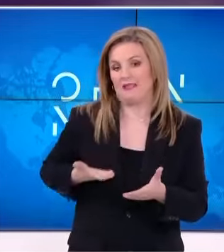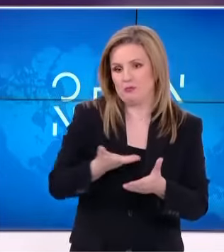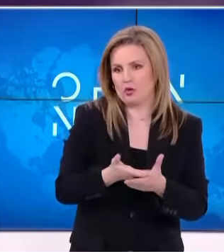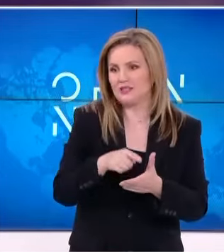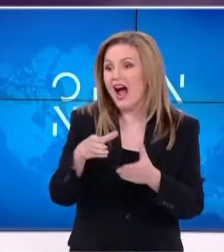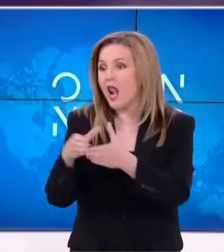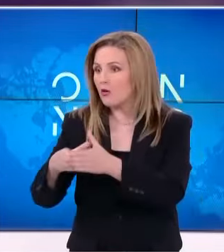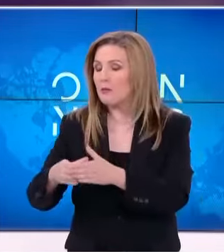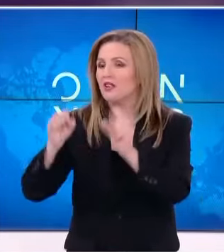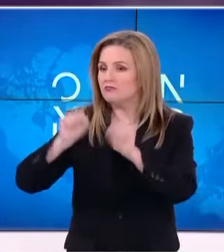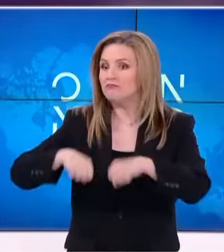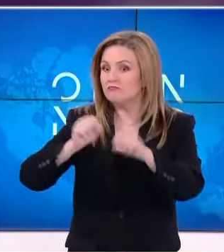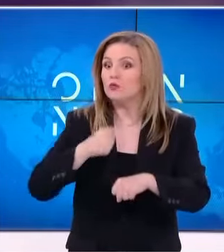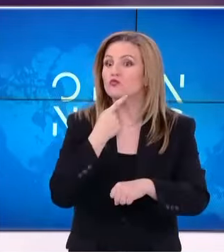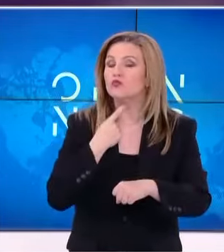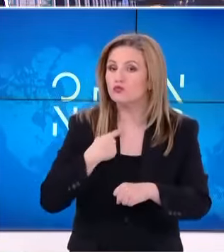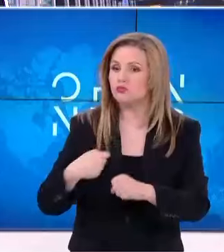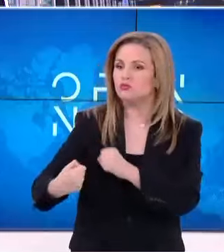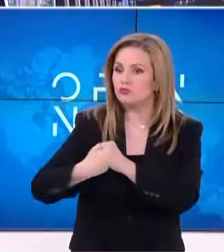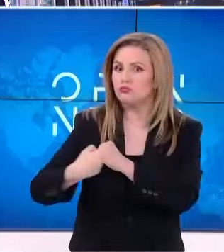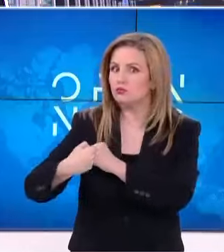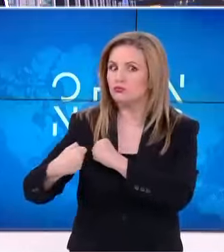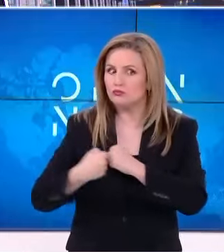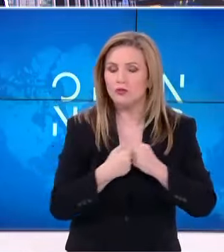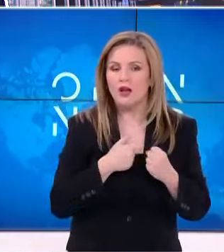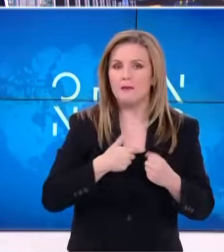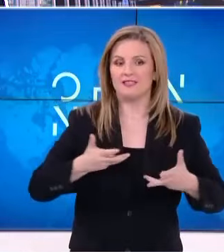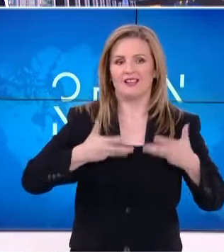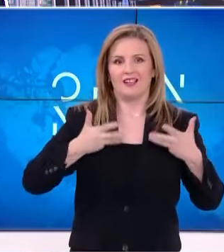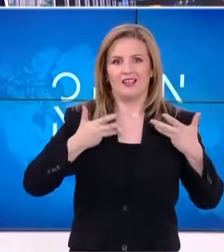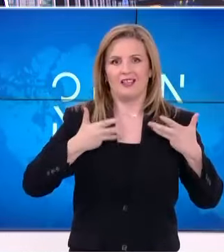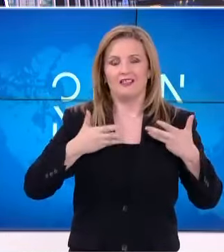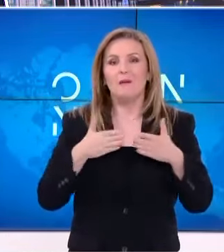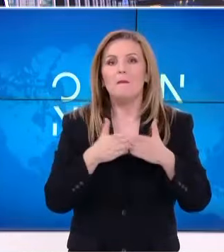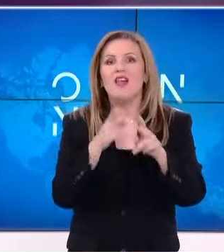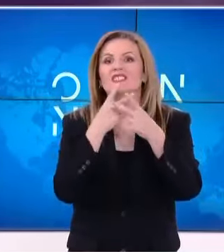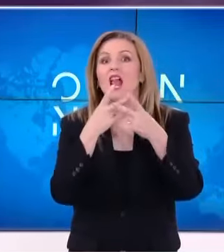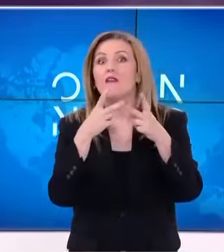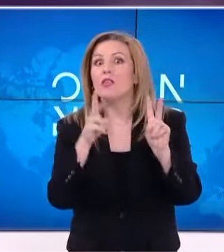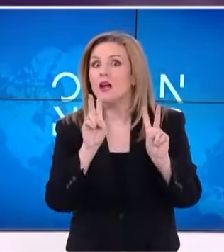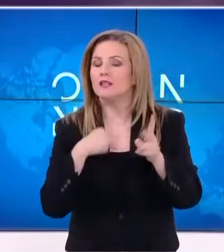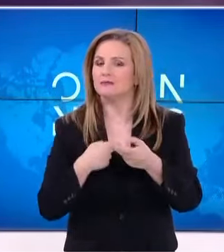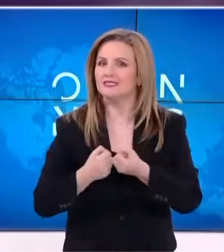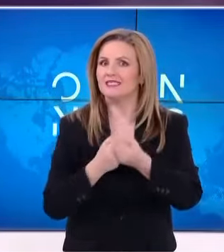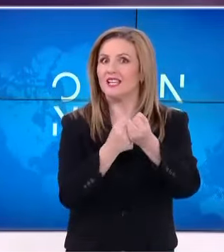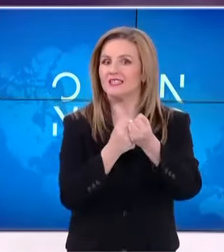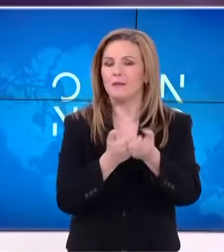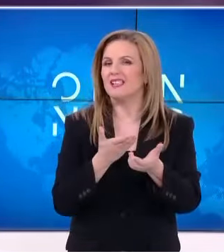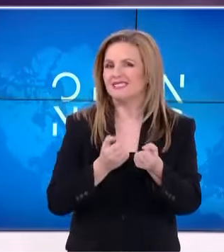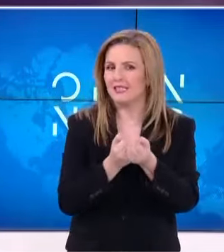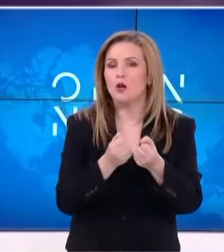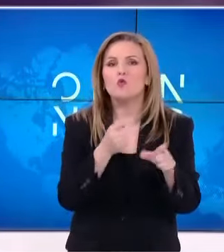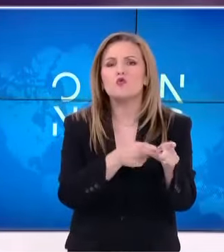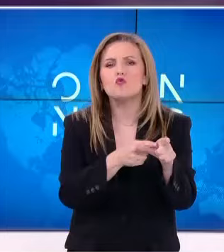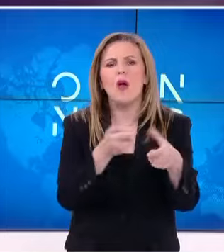αλλά και όταν παίρνουνε άλλες πρωτοβουλίες και τις στηρίζουμε σας απαντώ ότι η πλεύση ελευθερίας στήριξε την πρόταση του